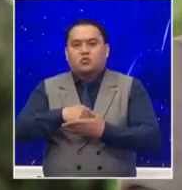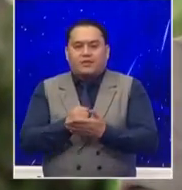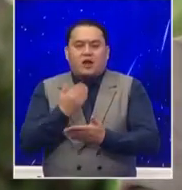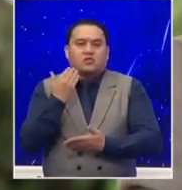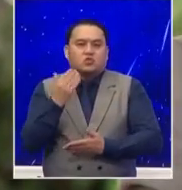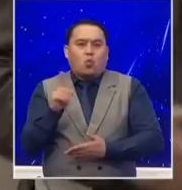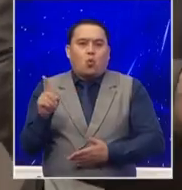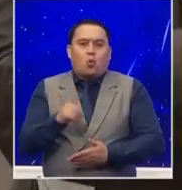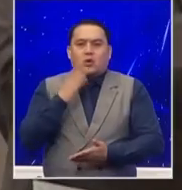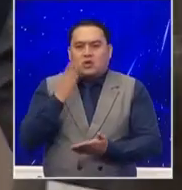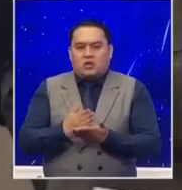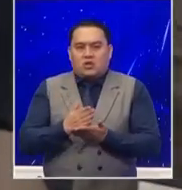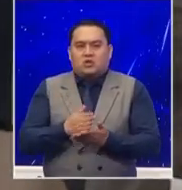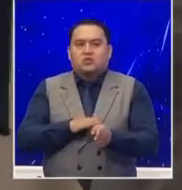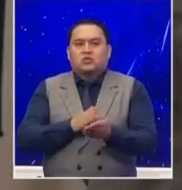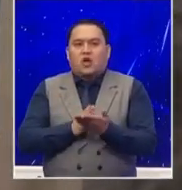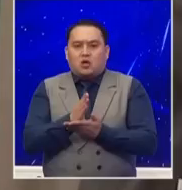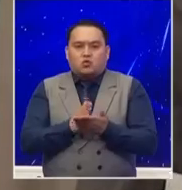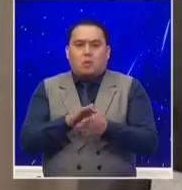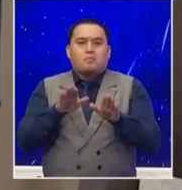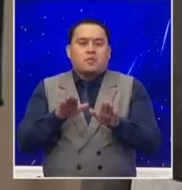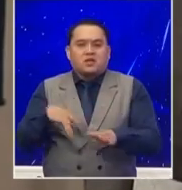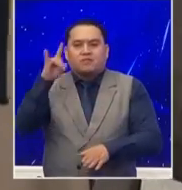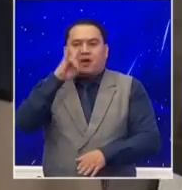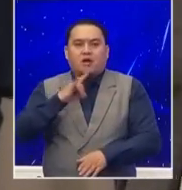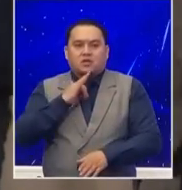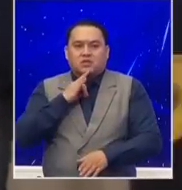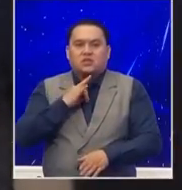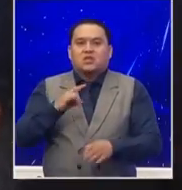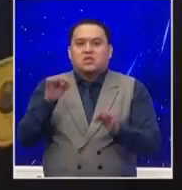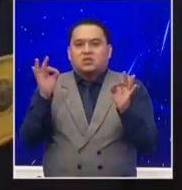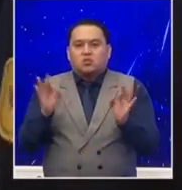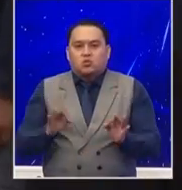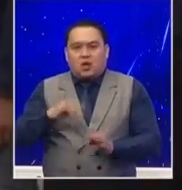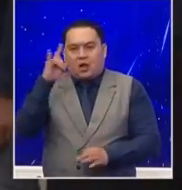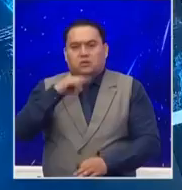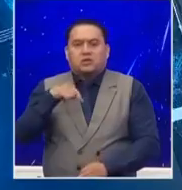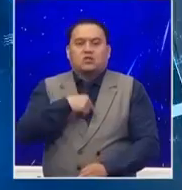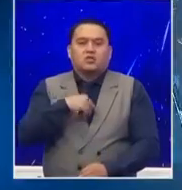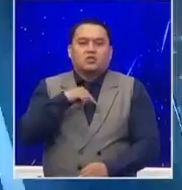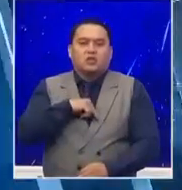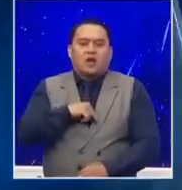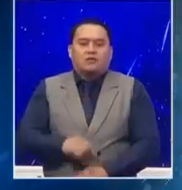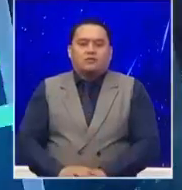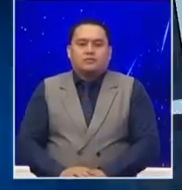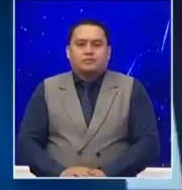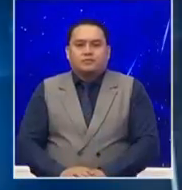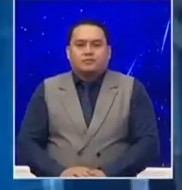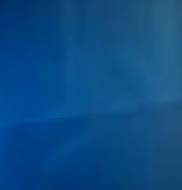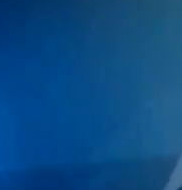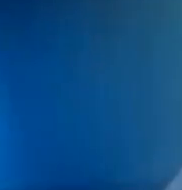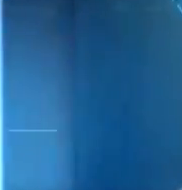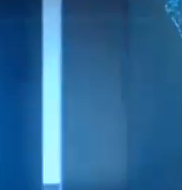Алимгазы Раймбекова есть свое вполне заслуженное место не только в казахском киноискусстве, но и в наших сердцах. Дамир Анитов, Хайрат